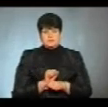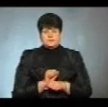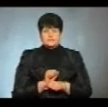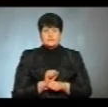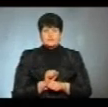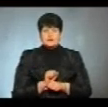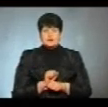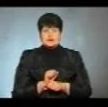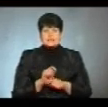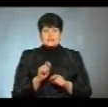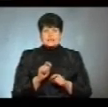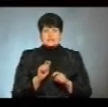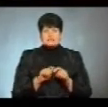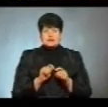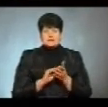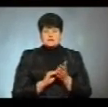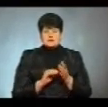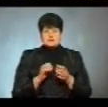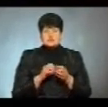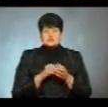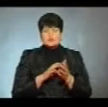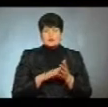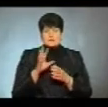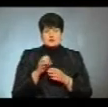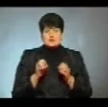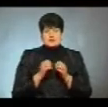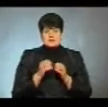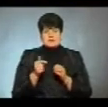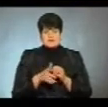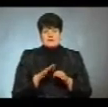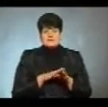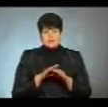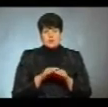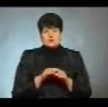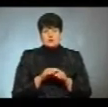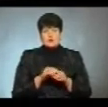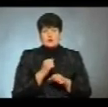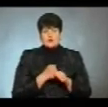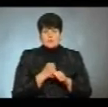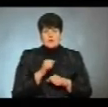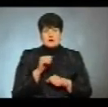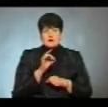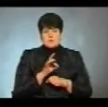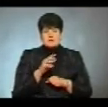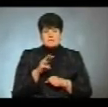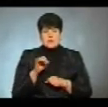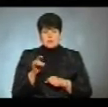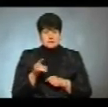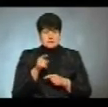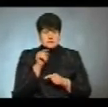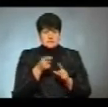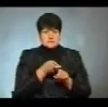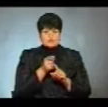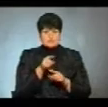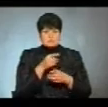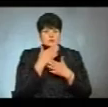патрульної поліції Оксана Дудка склала постанову на суму 510 гривень на виконроба Тернопільміськшляхрембуду Романа Мельника за відсутність попереджувальних знаків